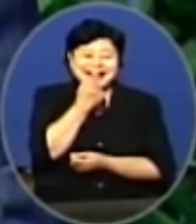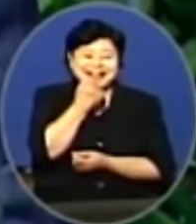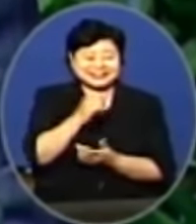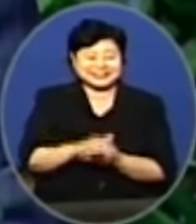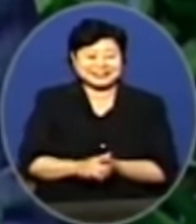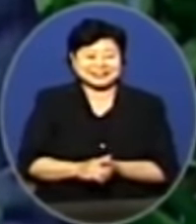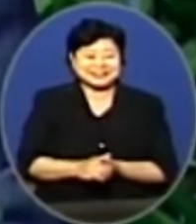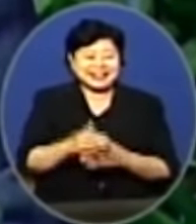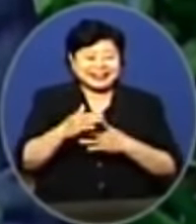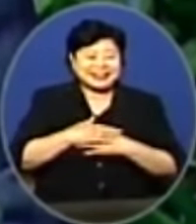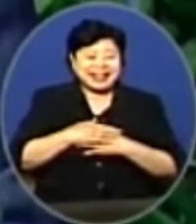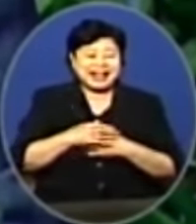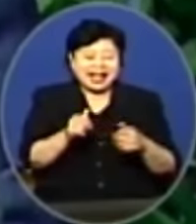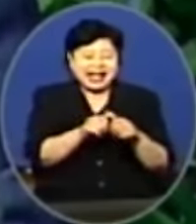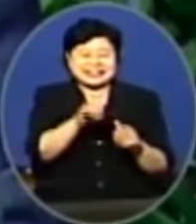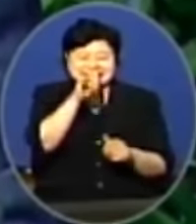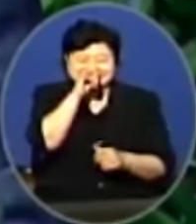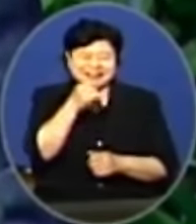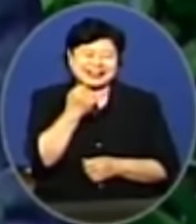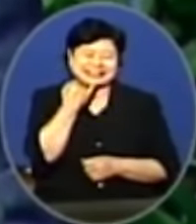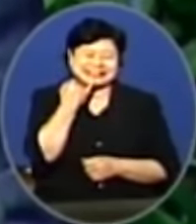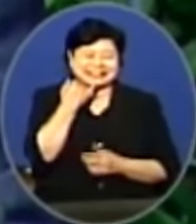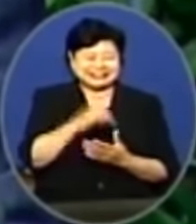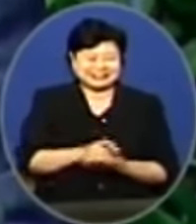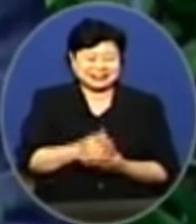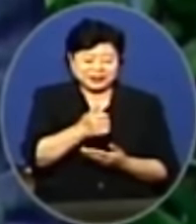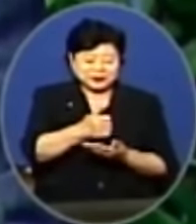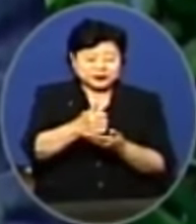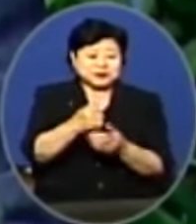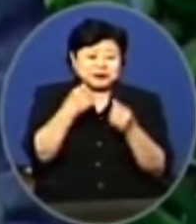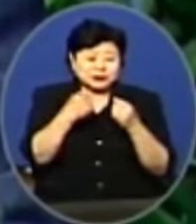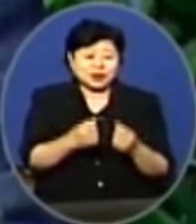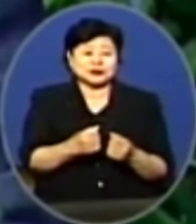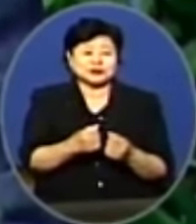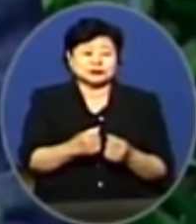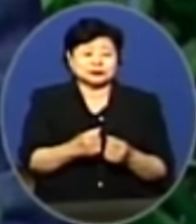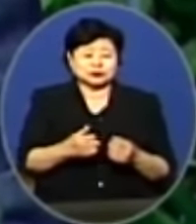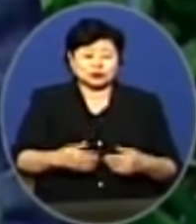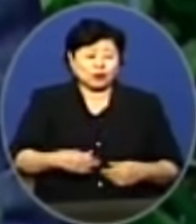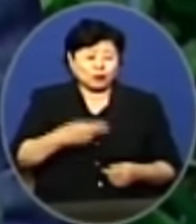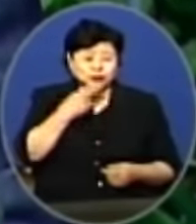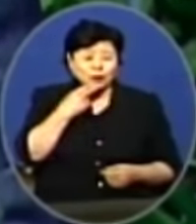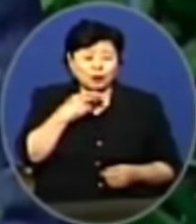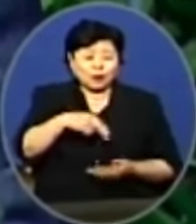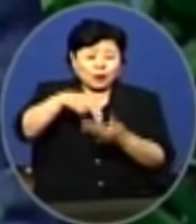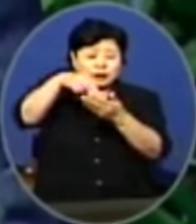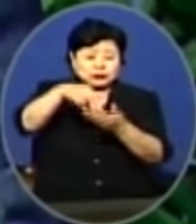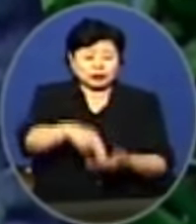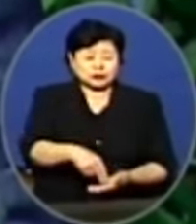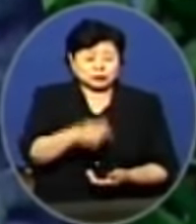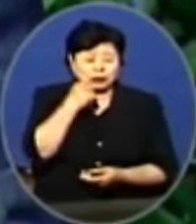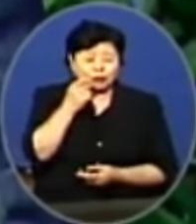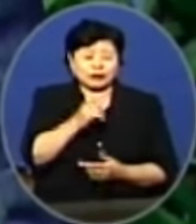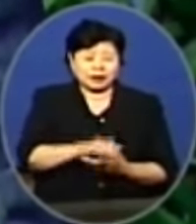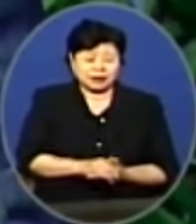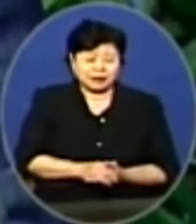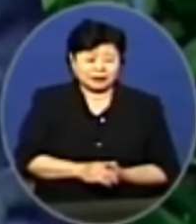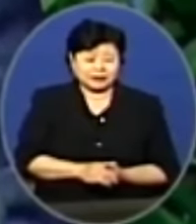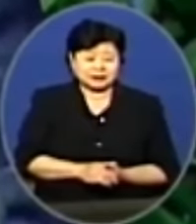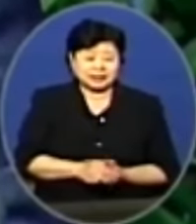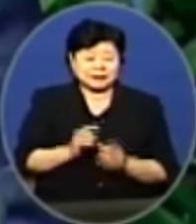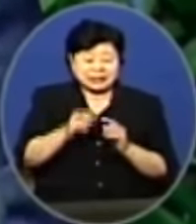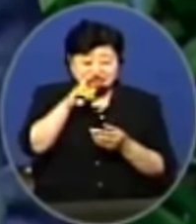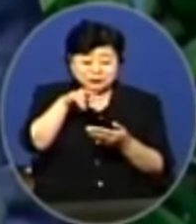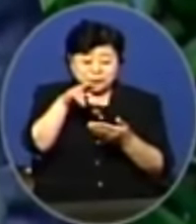웃으시면서, 내가 여기 있잖아. 주님이 계신데 무슨 소용이 있습니까? 그러니까 이 사람아,